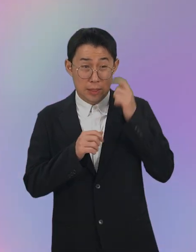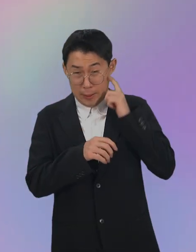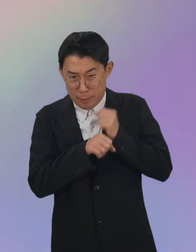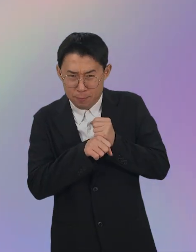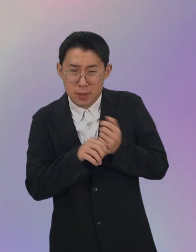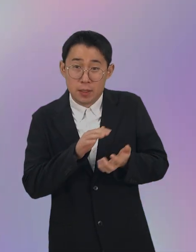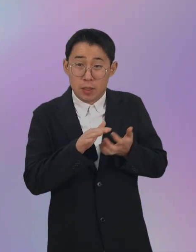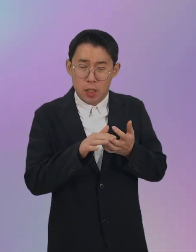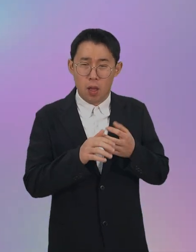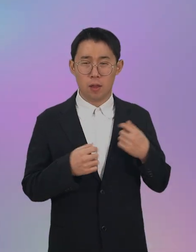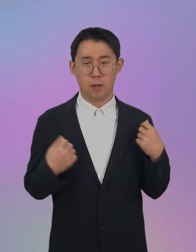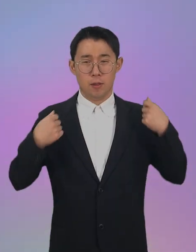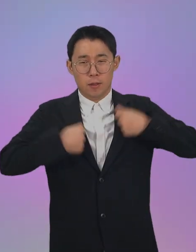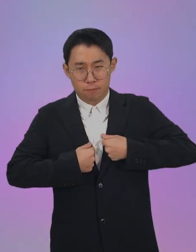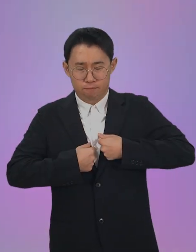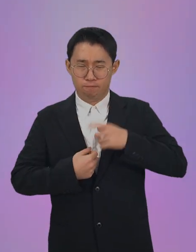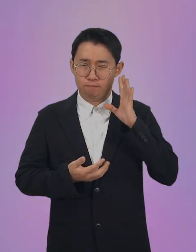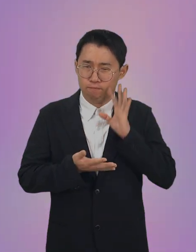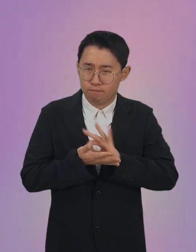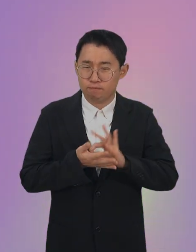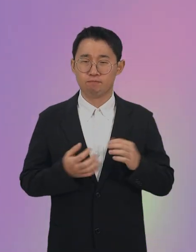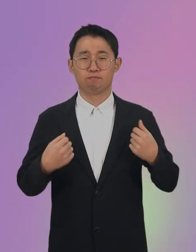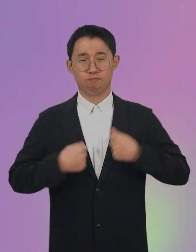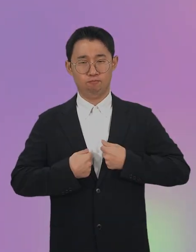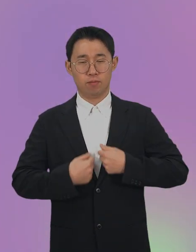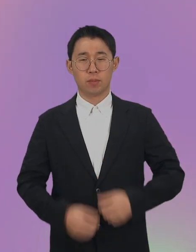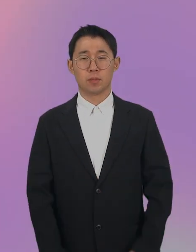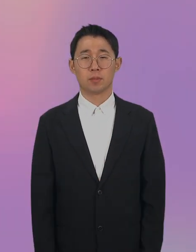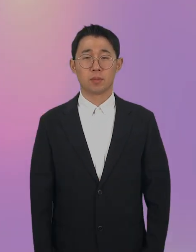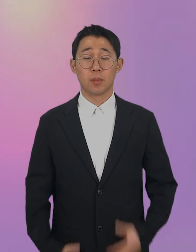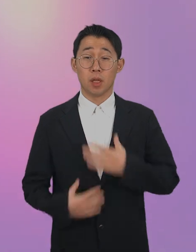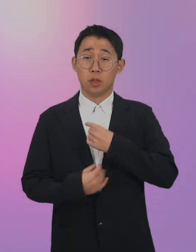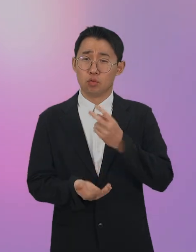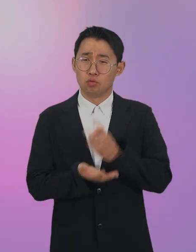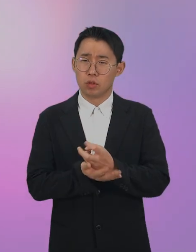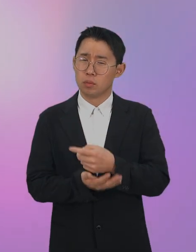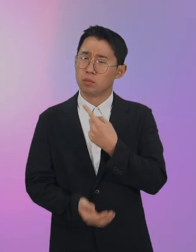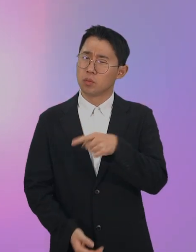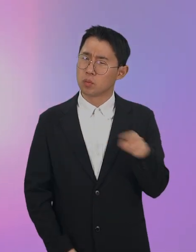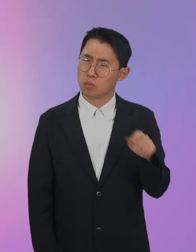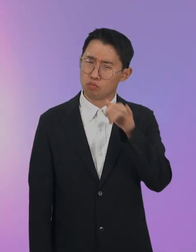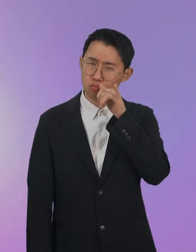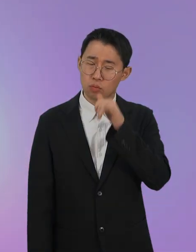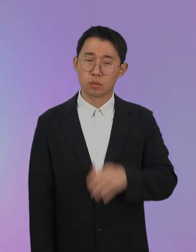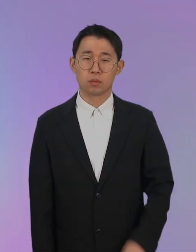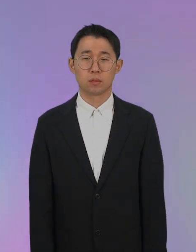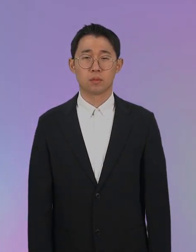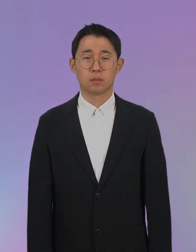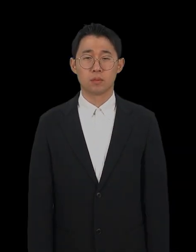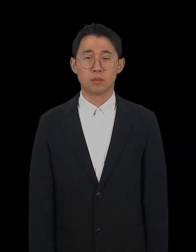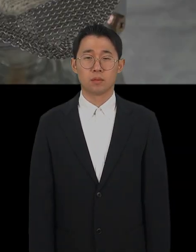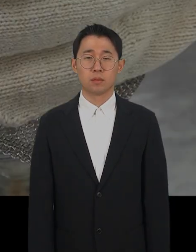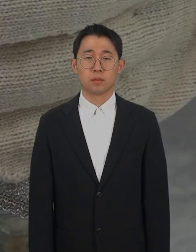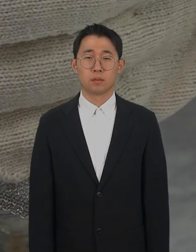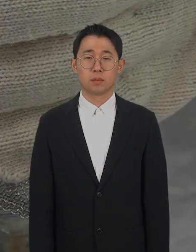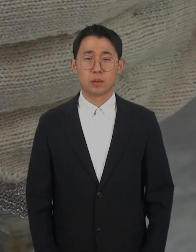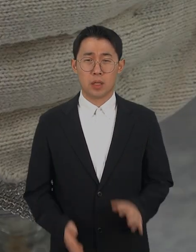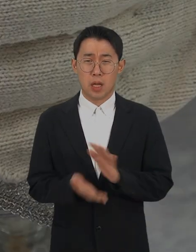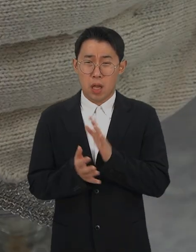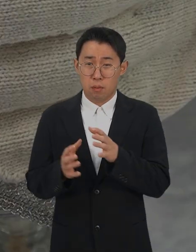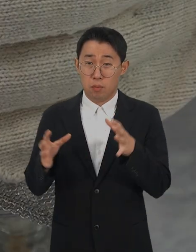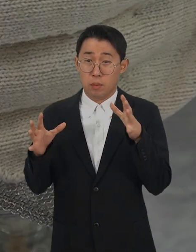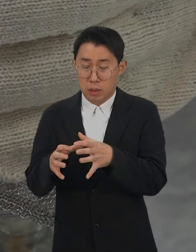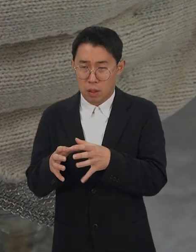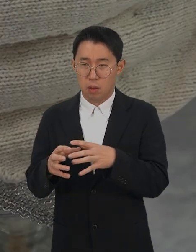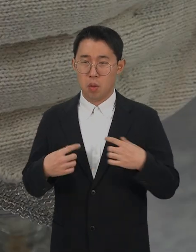실험 전에는 실험복과 안전 장비들을 착용한다. 실험 중 안전 수칙에는 어떤 것이 있을까요?